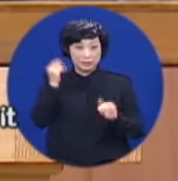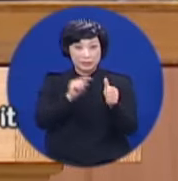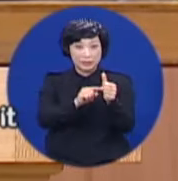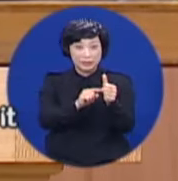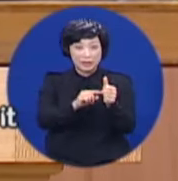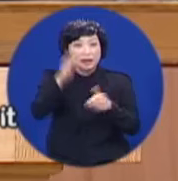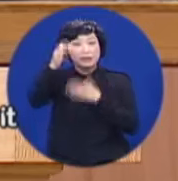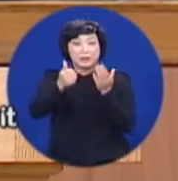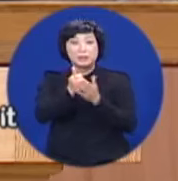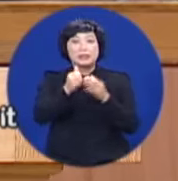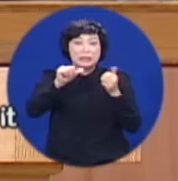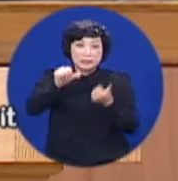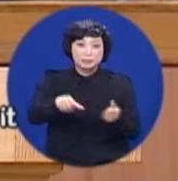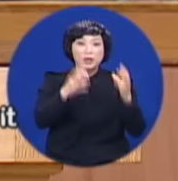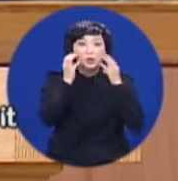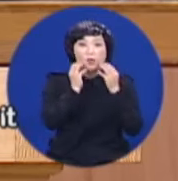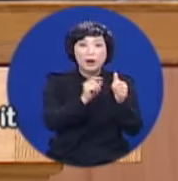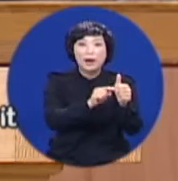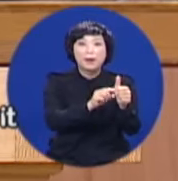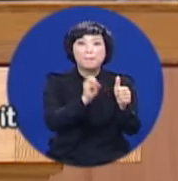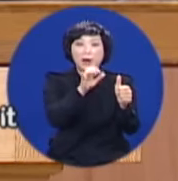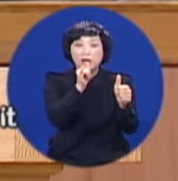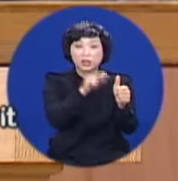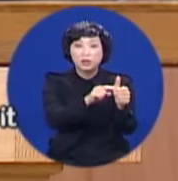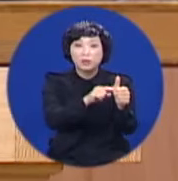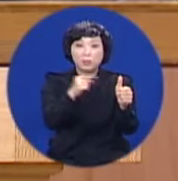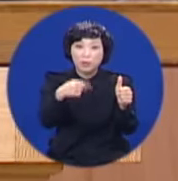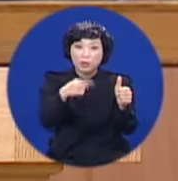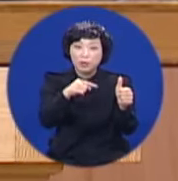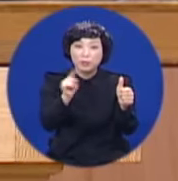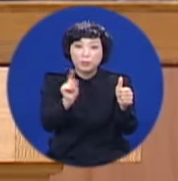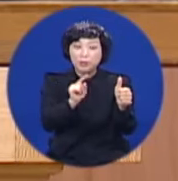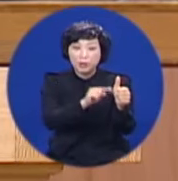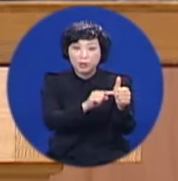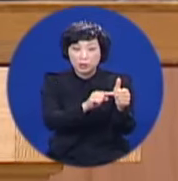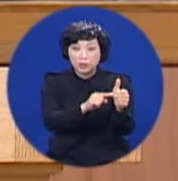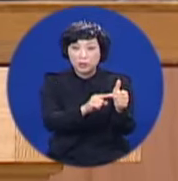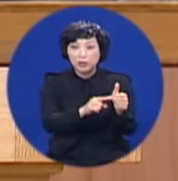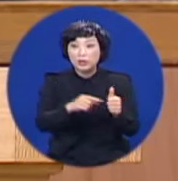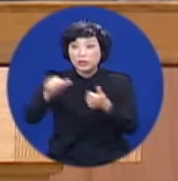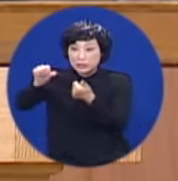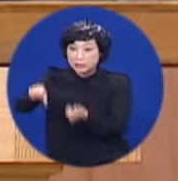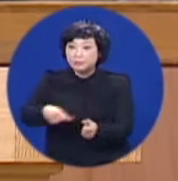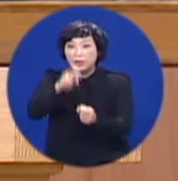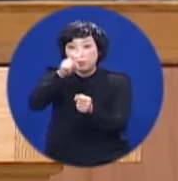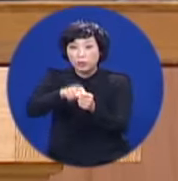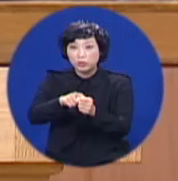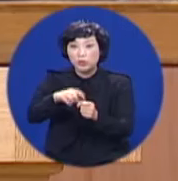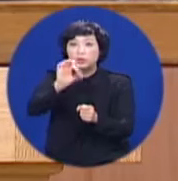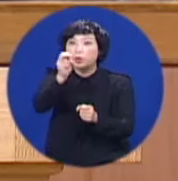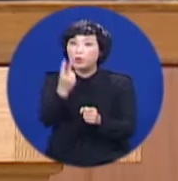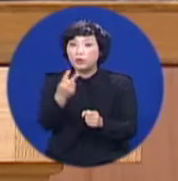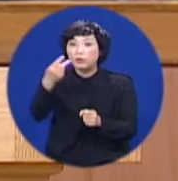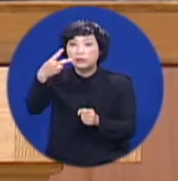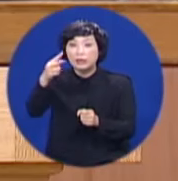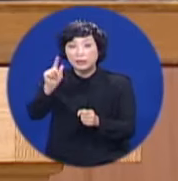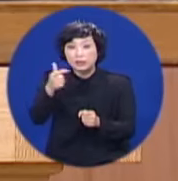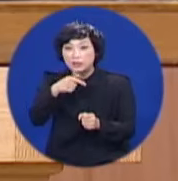요한아 침례 받으러 오는 사람 중에서